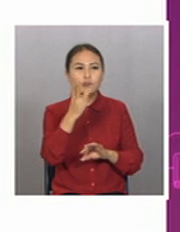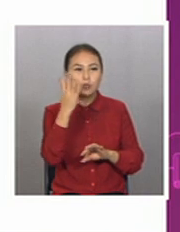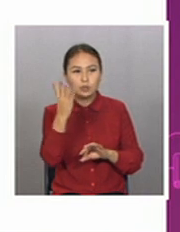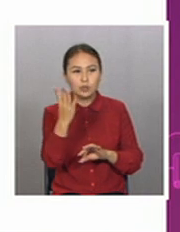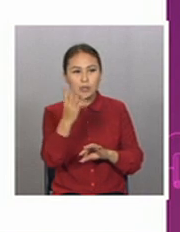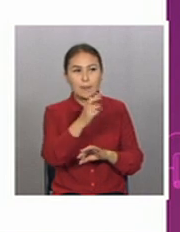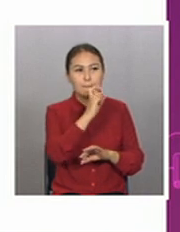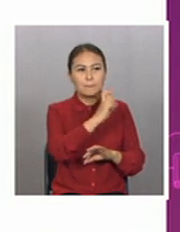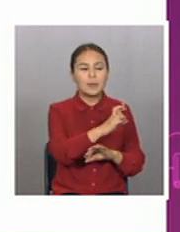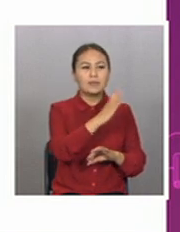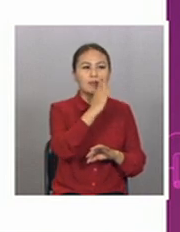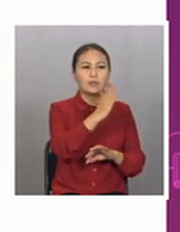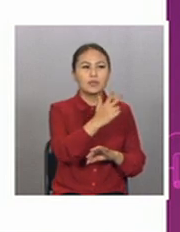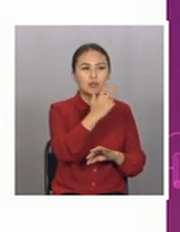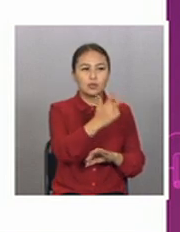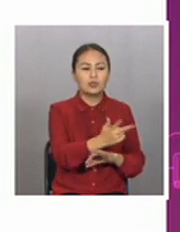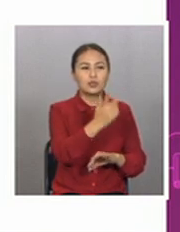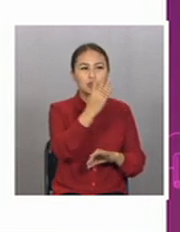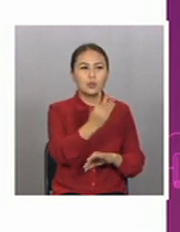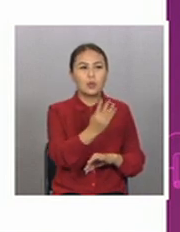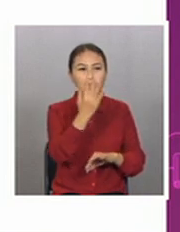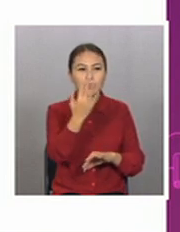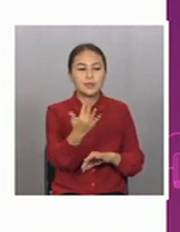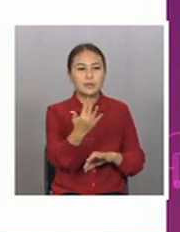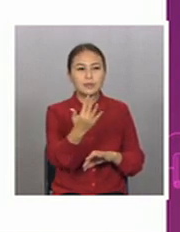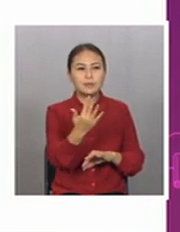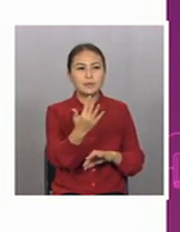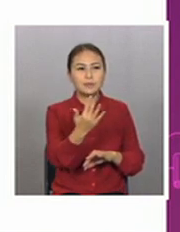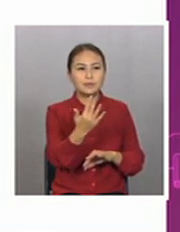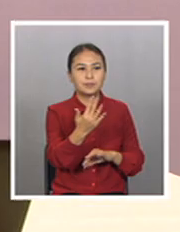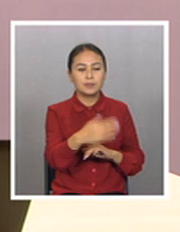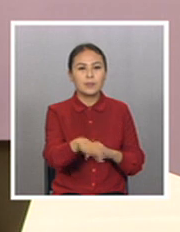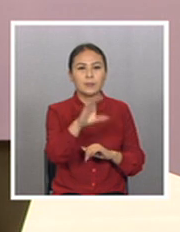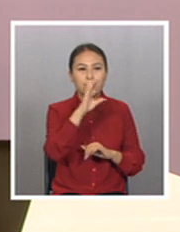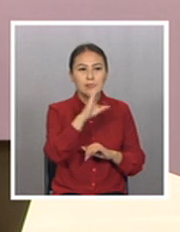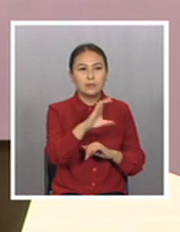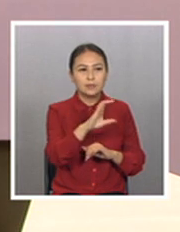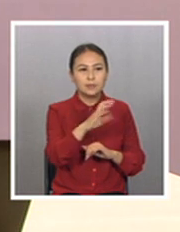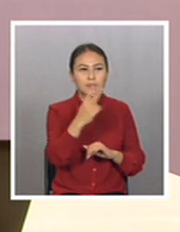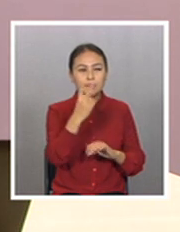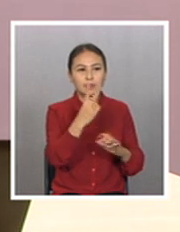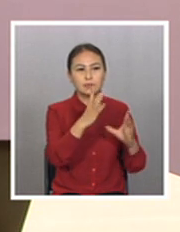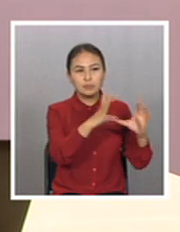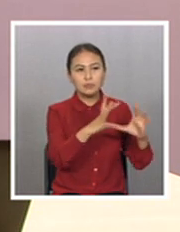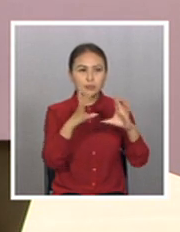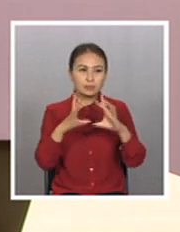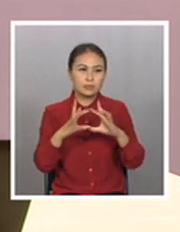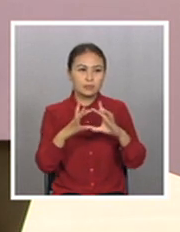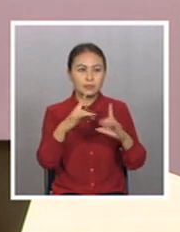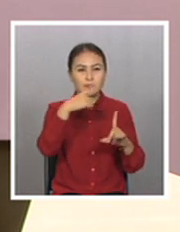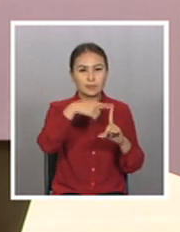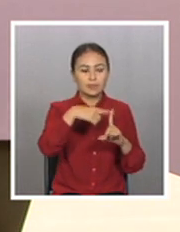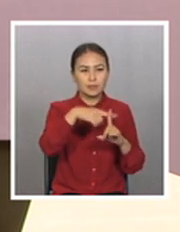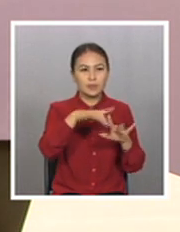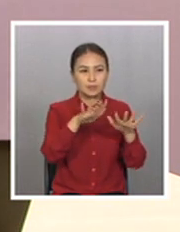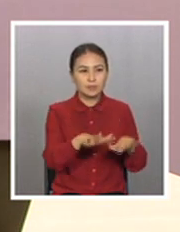В жиынының элементтері 3, 4 және 5. Екі дөңгелектің қиылысқан